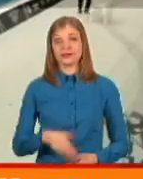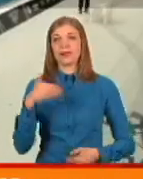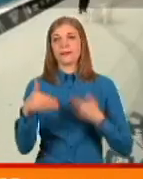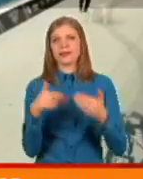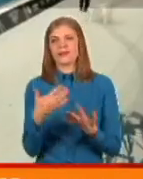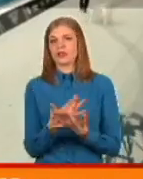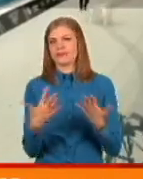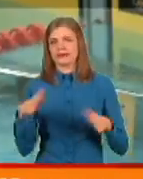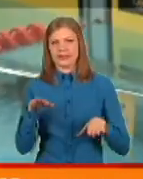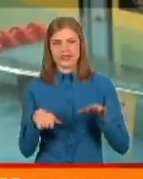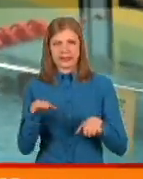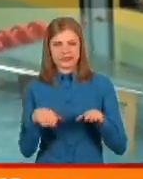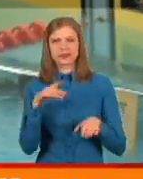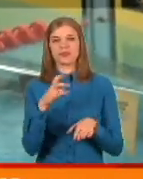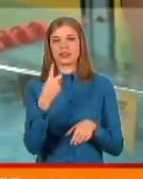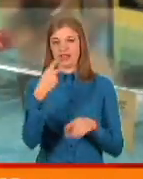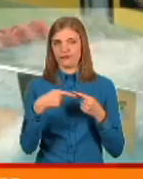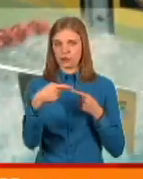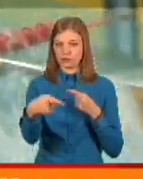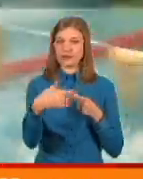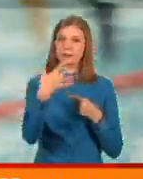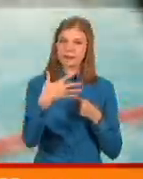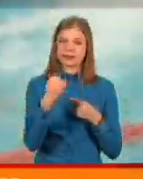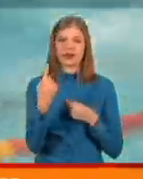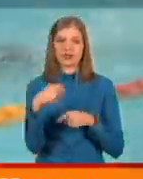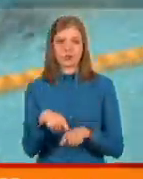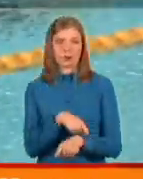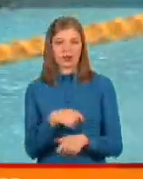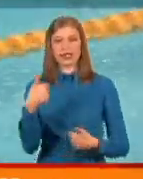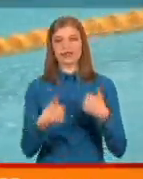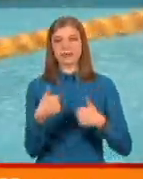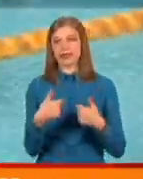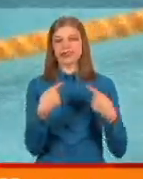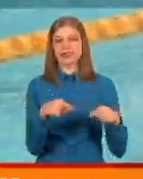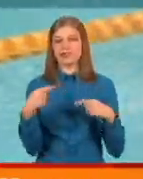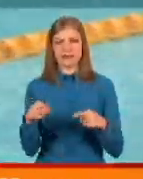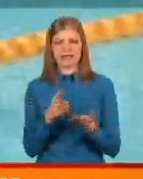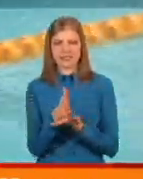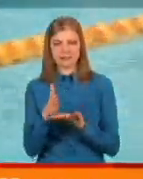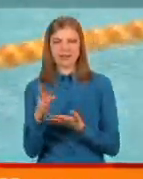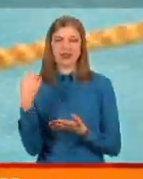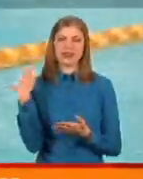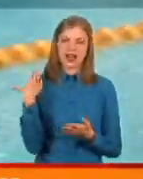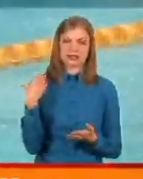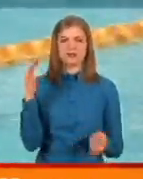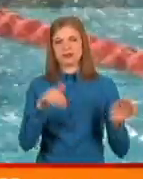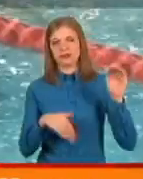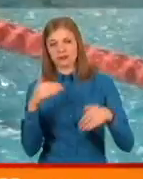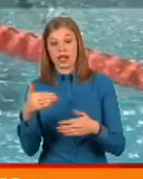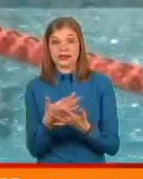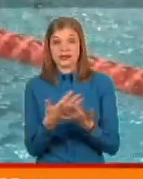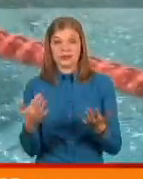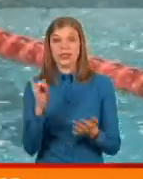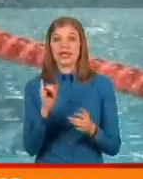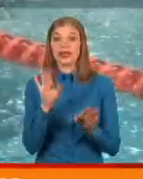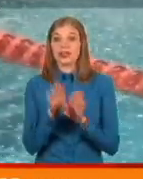Пливуть у різних категоріях на 2 дистанціях. На 50 і 100 метрів змагаються в різних стилях. На спині – кроль, брас і